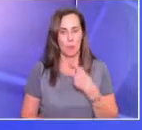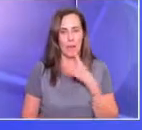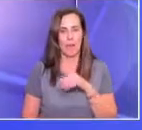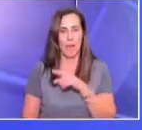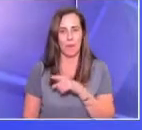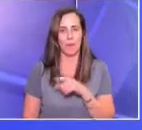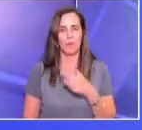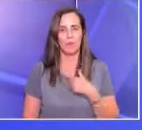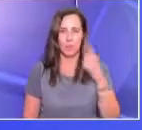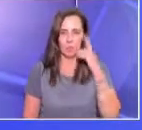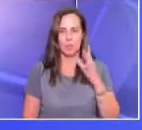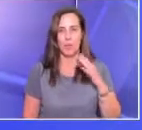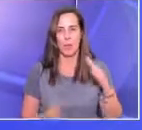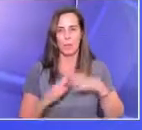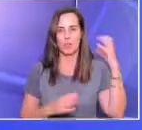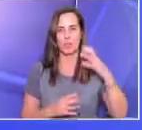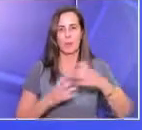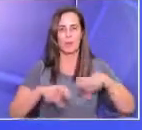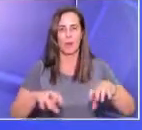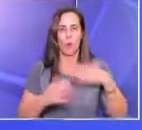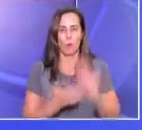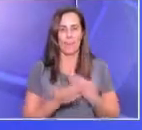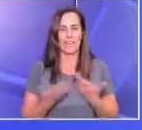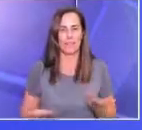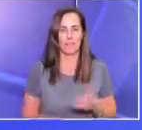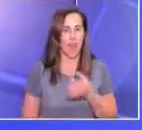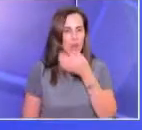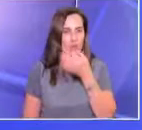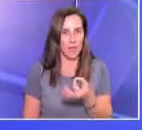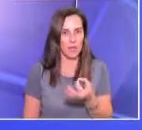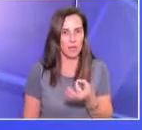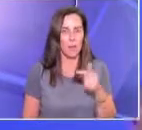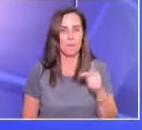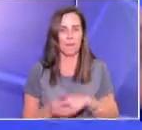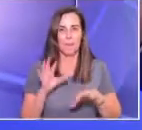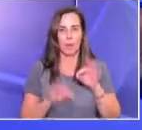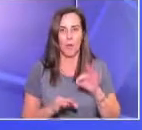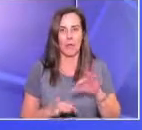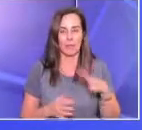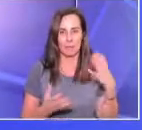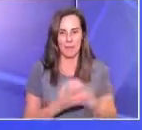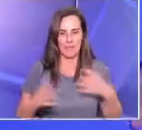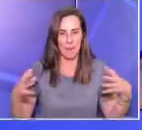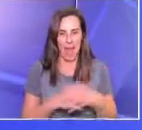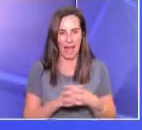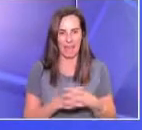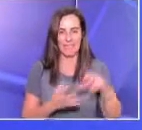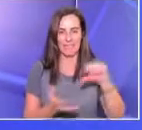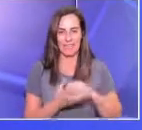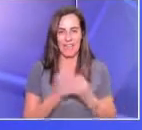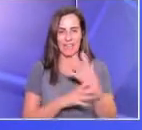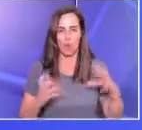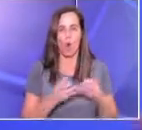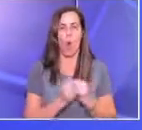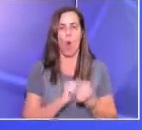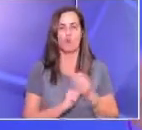גם עדי אמר. אנחנו יודעים שבית שמש עיר מחולקת דה פקטו. השאלה, בעקבות הבחירות, אתם מצליחים לאחד את העיר ולייצר איזה